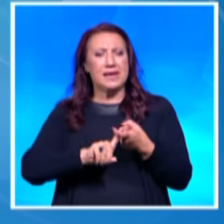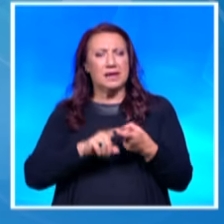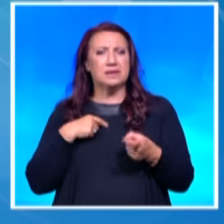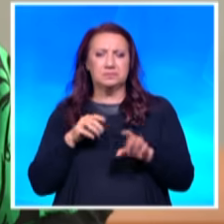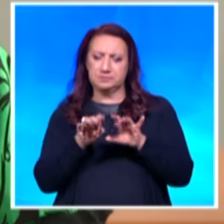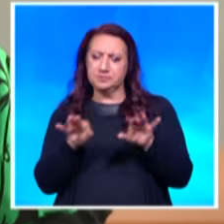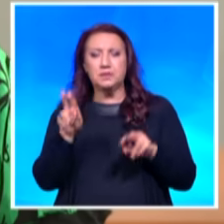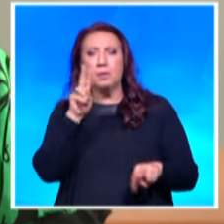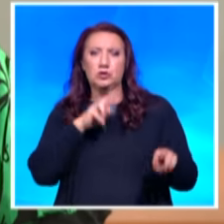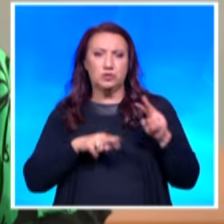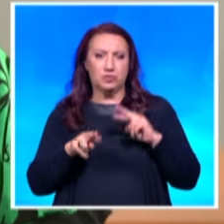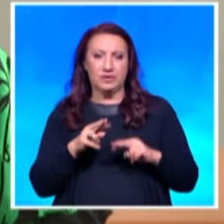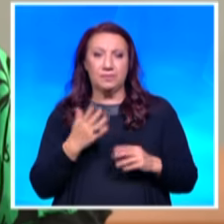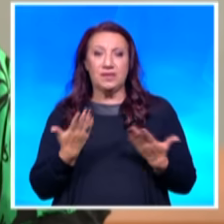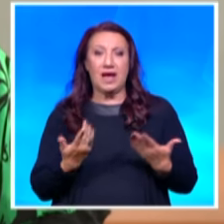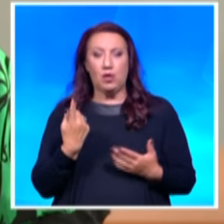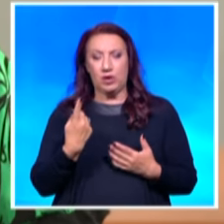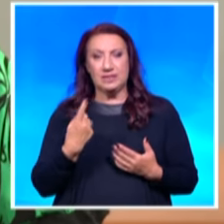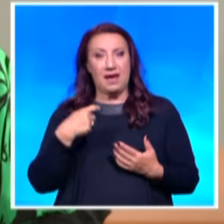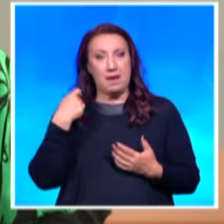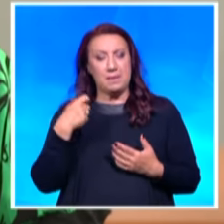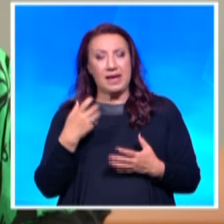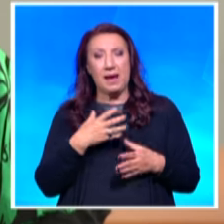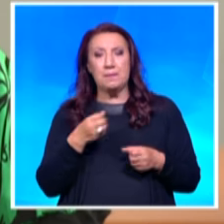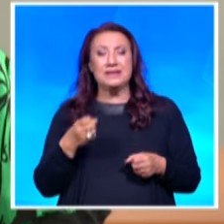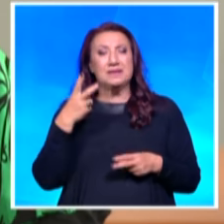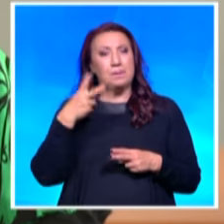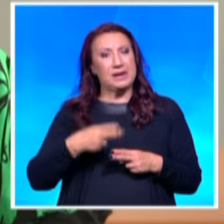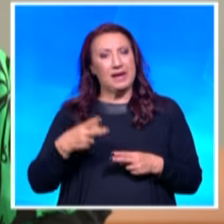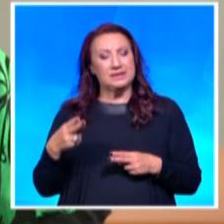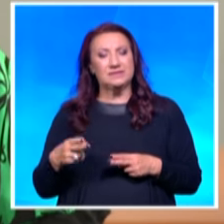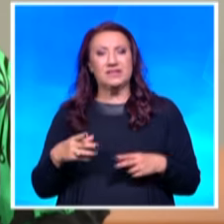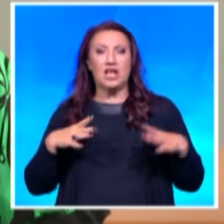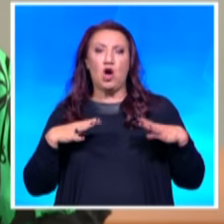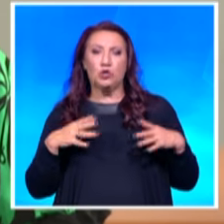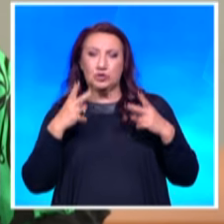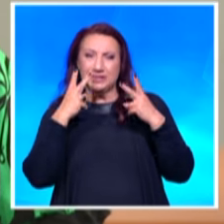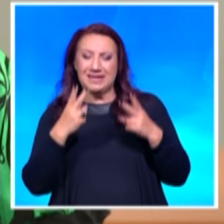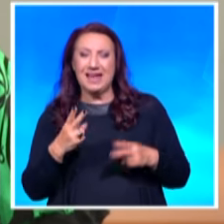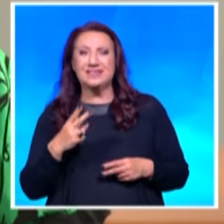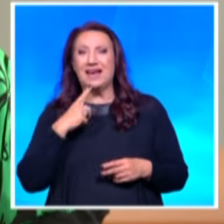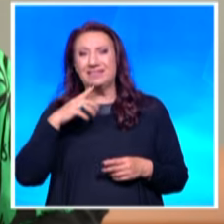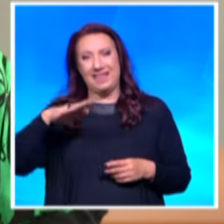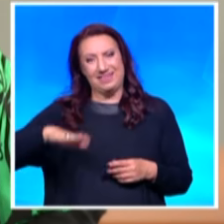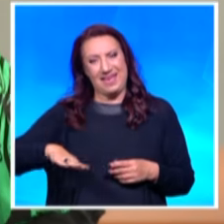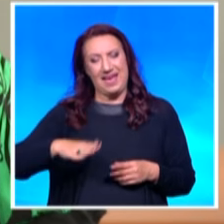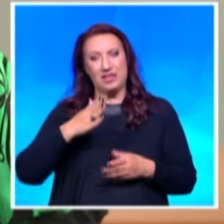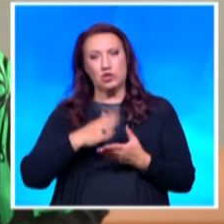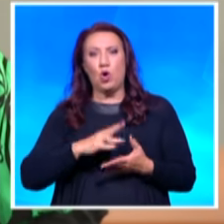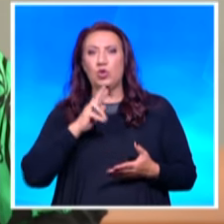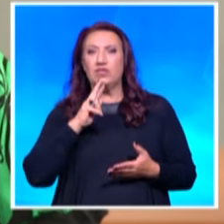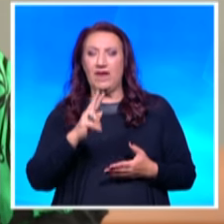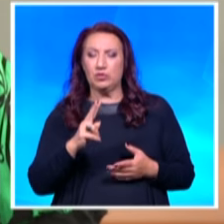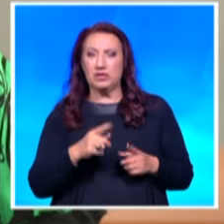институт. Ако една майка е била без прекъсване в отпуск за отглеждане на малко дете до 2 годишна възраст в периода